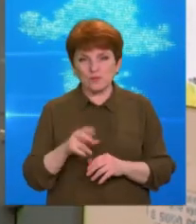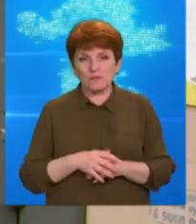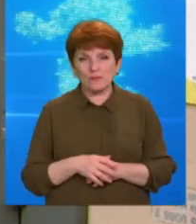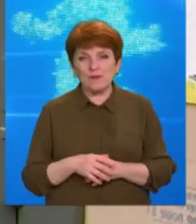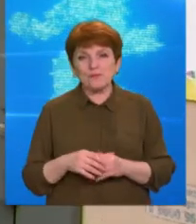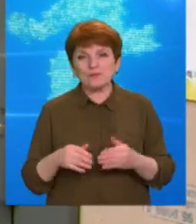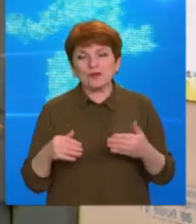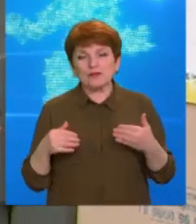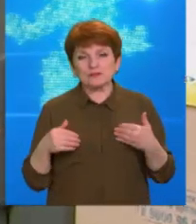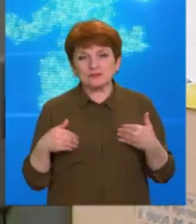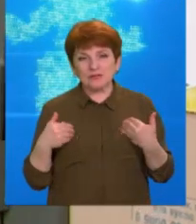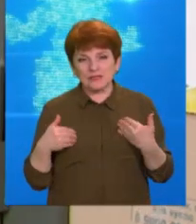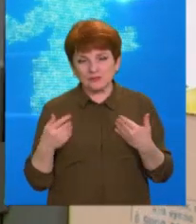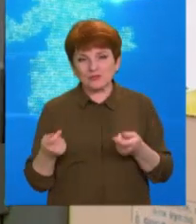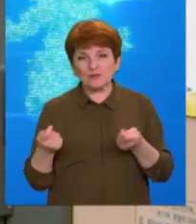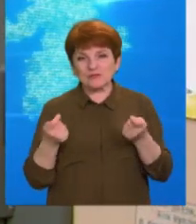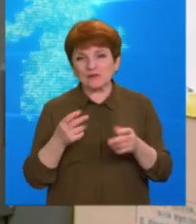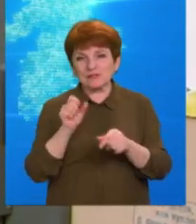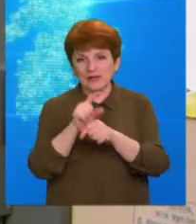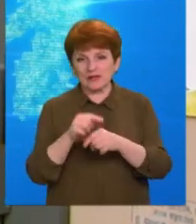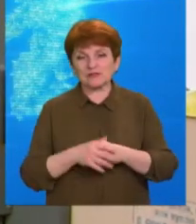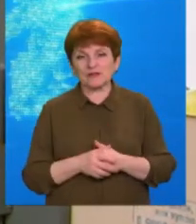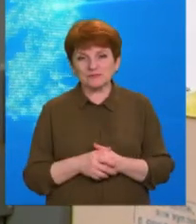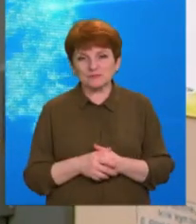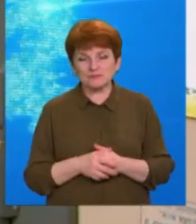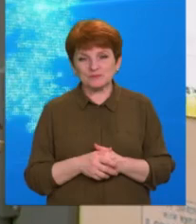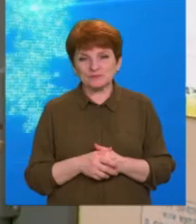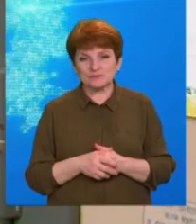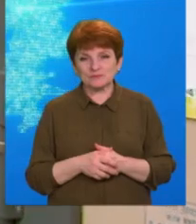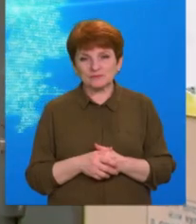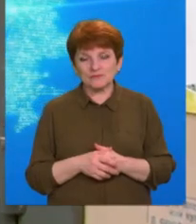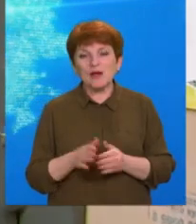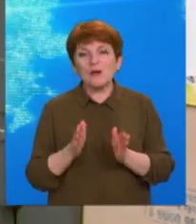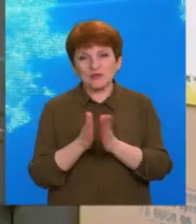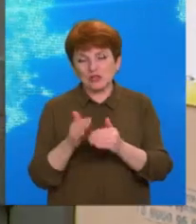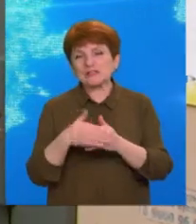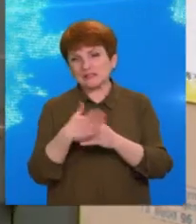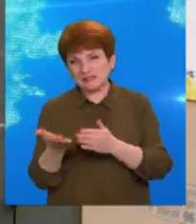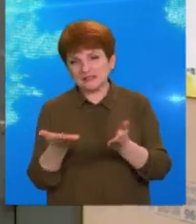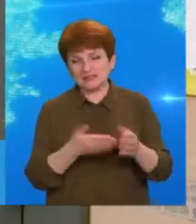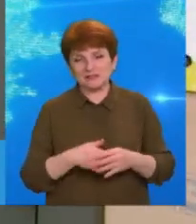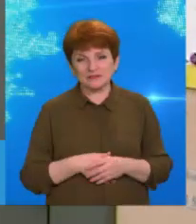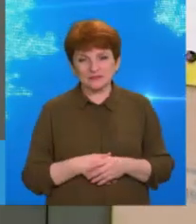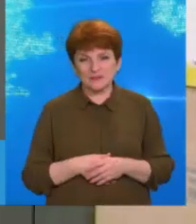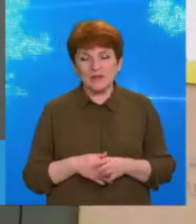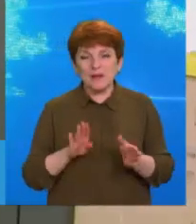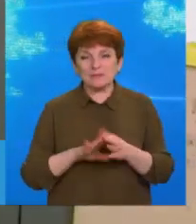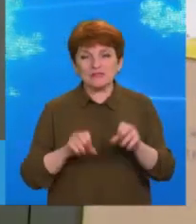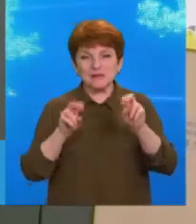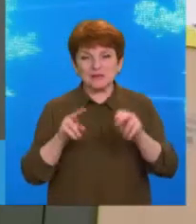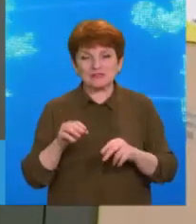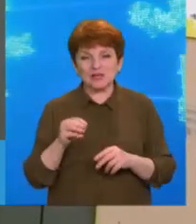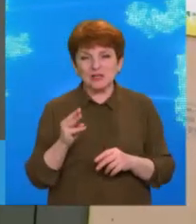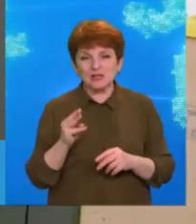здравствуйте. Здравствуйте. Курьерскую доставку обуви заказывали? Да. Заходите, пожалуйста. Без опаски Вадим